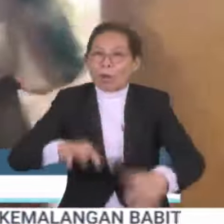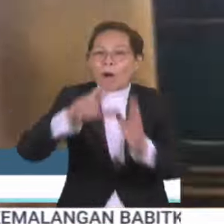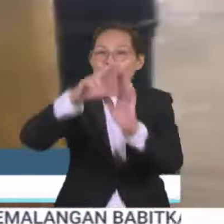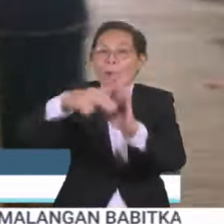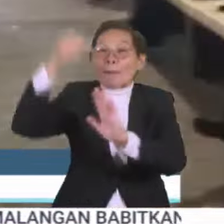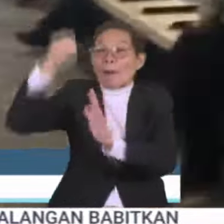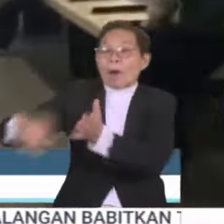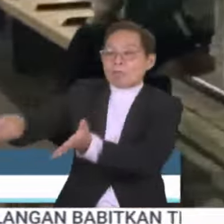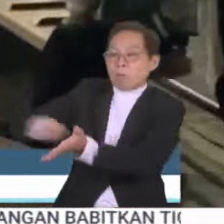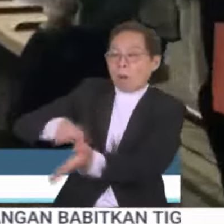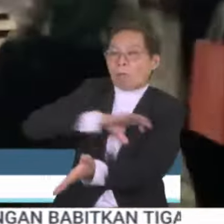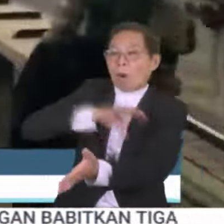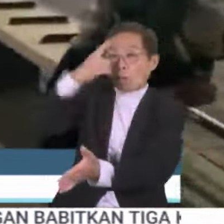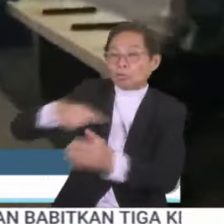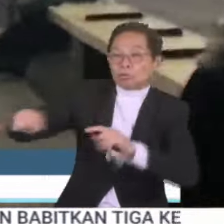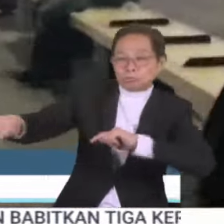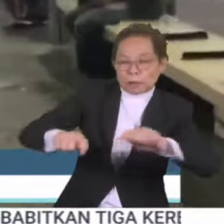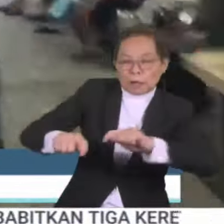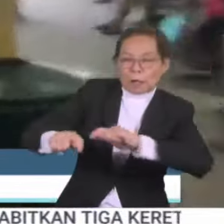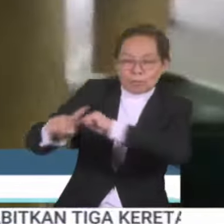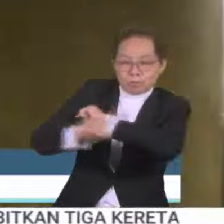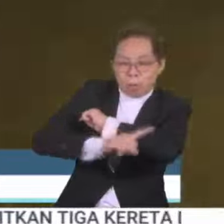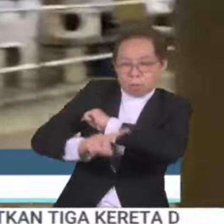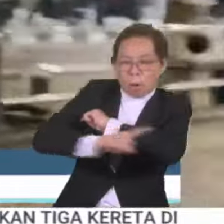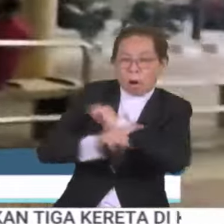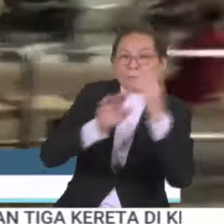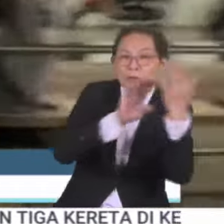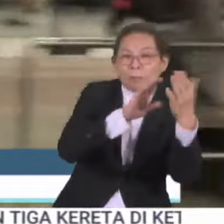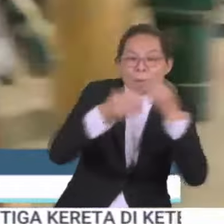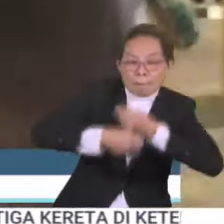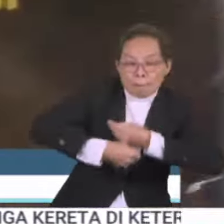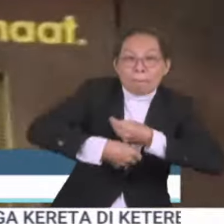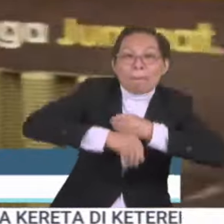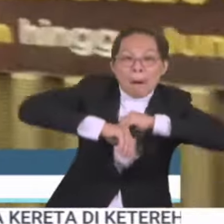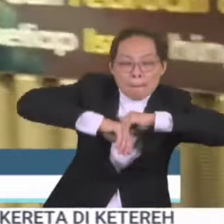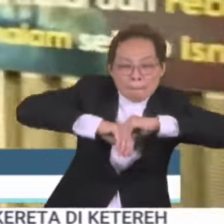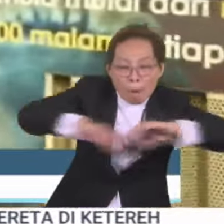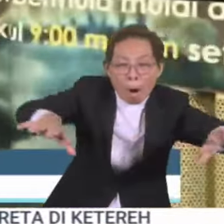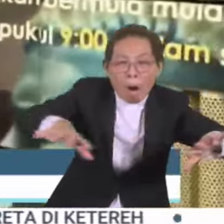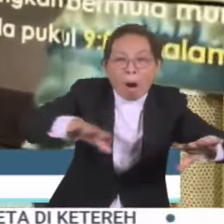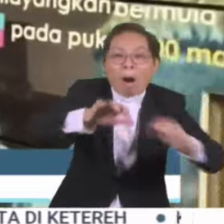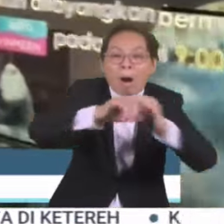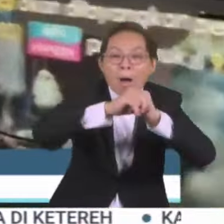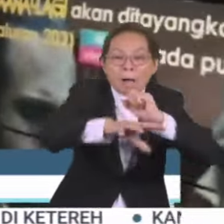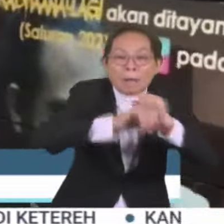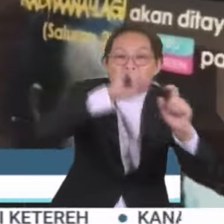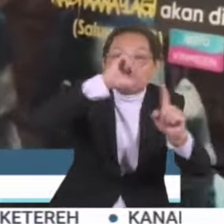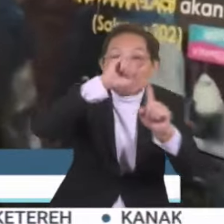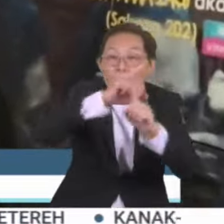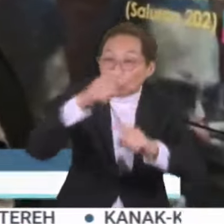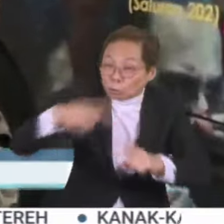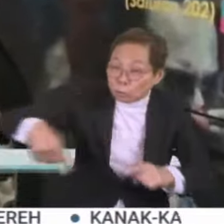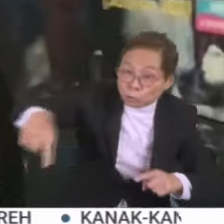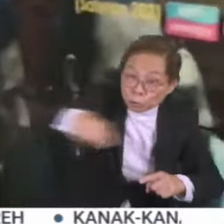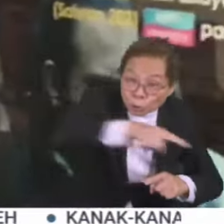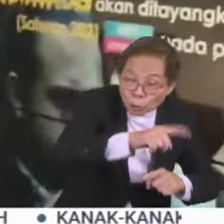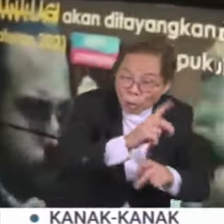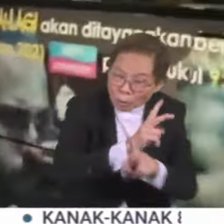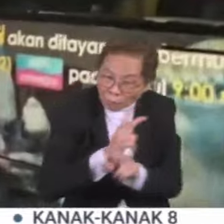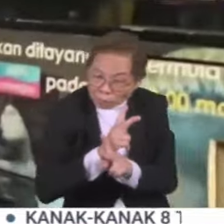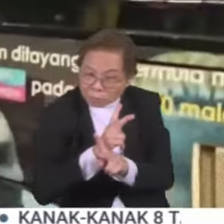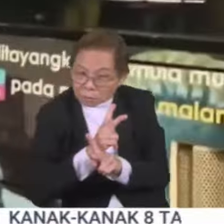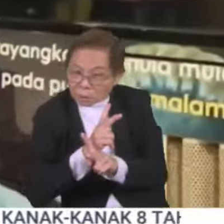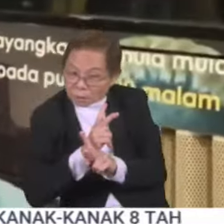Rapid Bus bagi membolehkan tindakan lanjut diambil terhadap penyebaran iklan palsu itu. Orang awam dinasihat berhati-hati dan